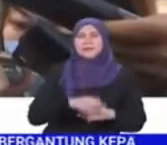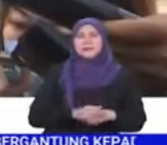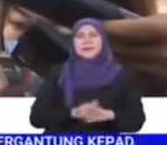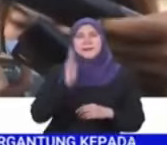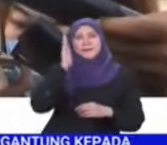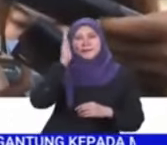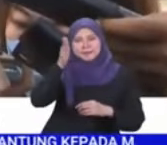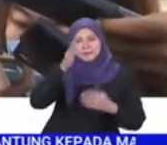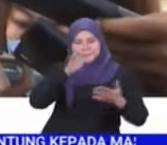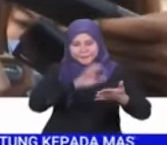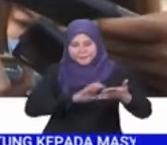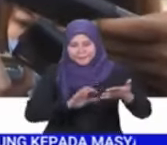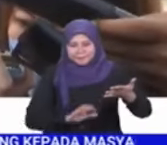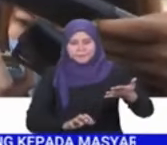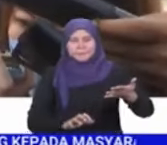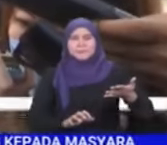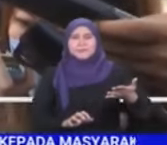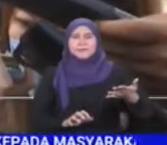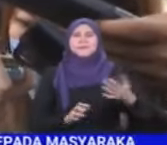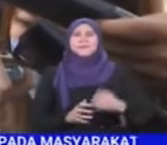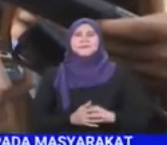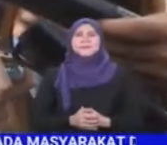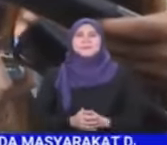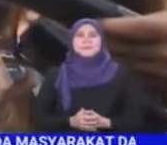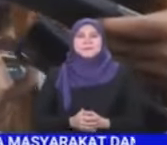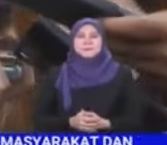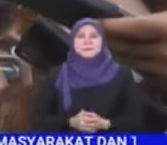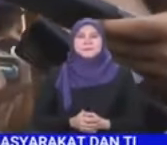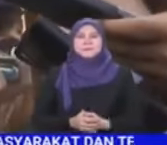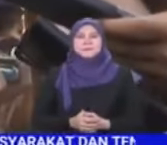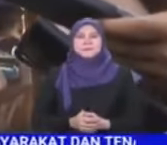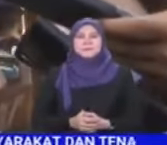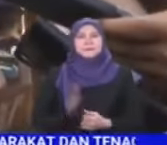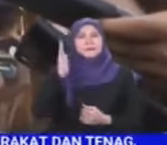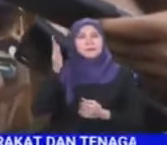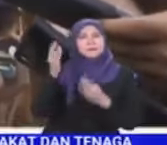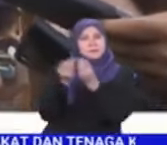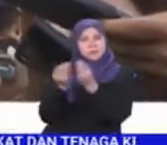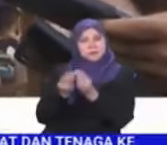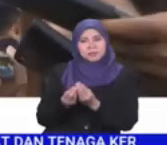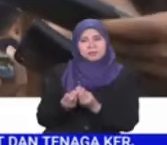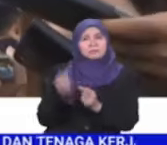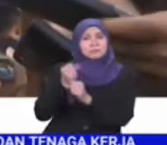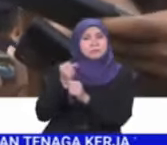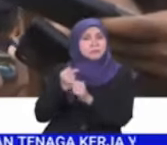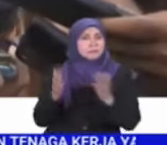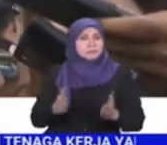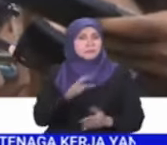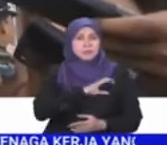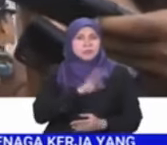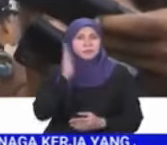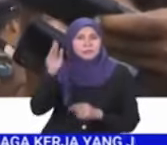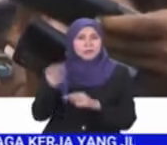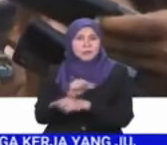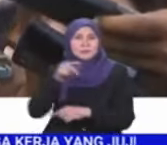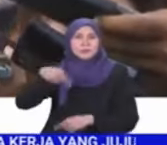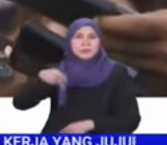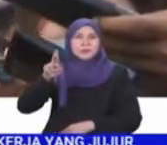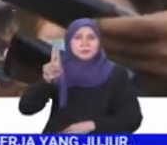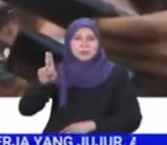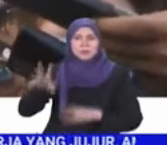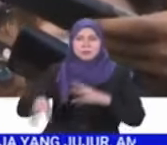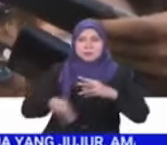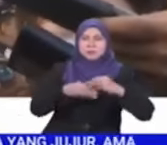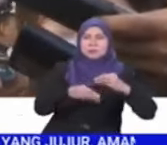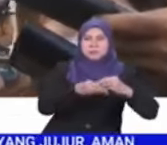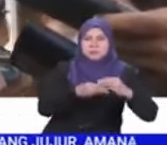rangka, kita jangkakan jumlah anggota yang kita akan gunakan untuk PRU Kanata ini meningkat. Sebab